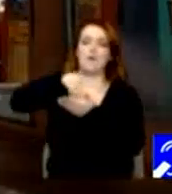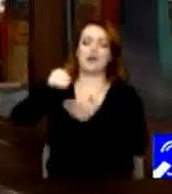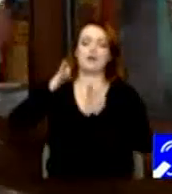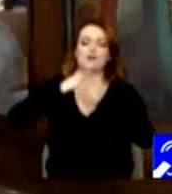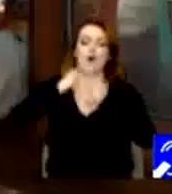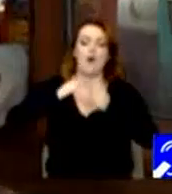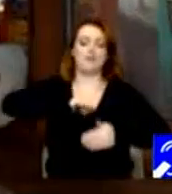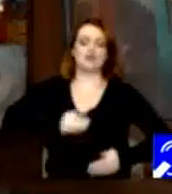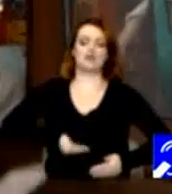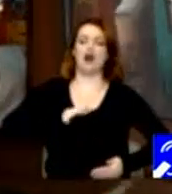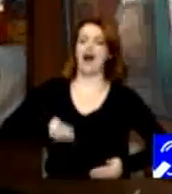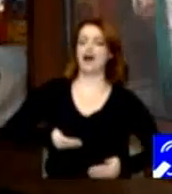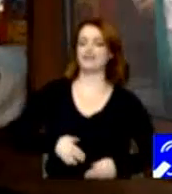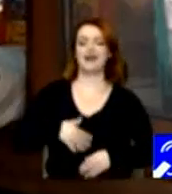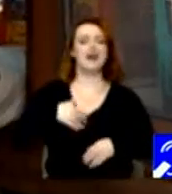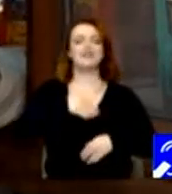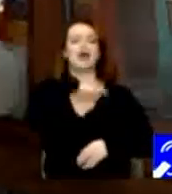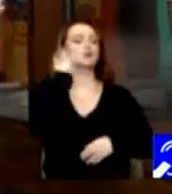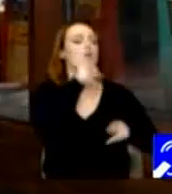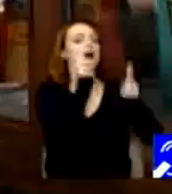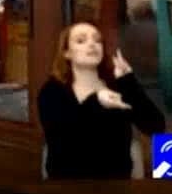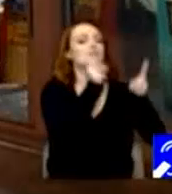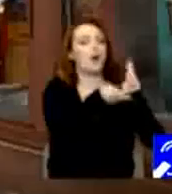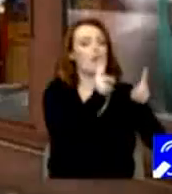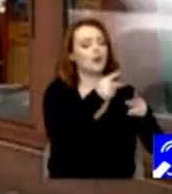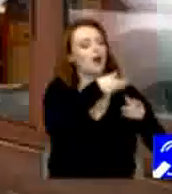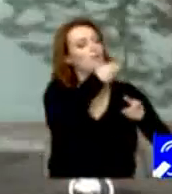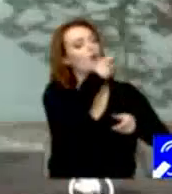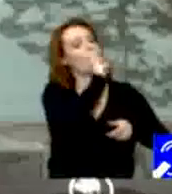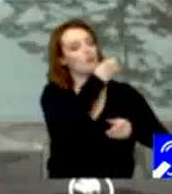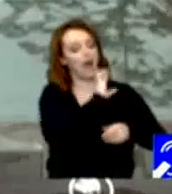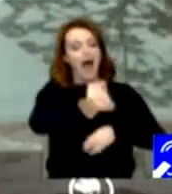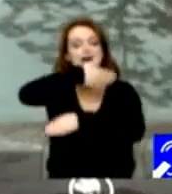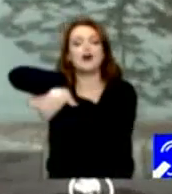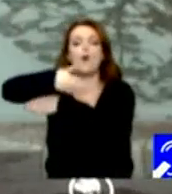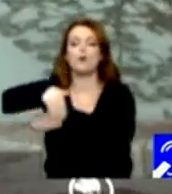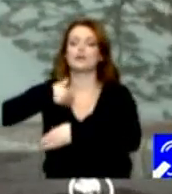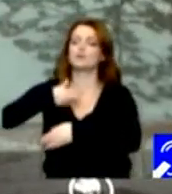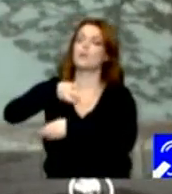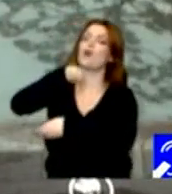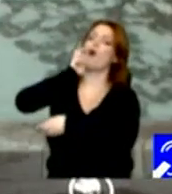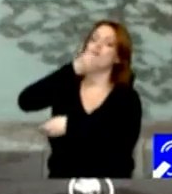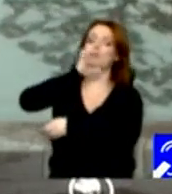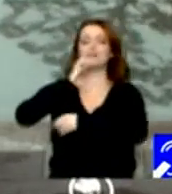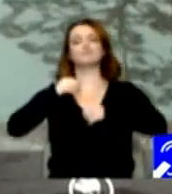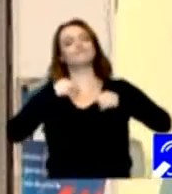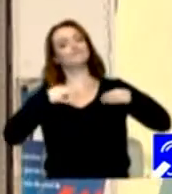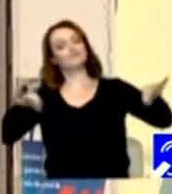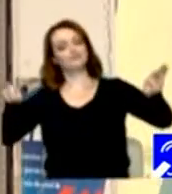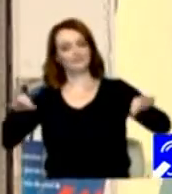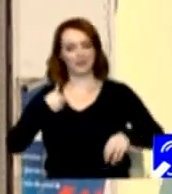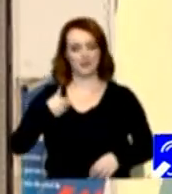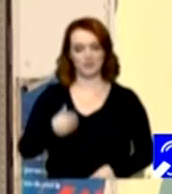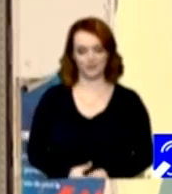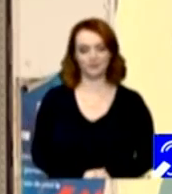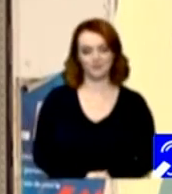aer așa să beau cafeaua nu la bucătărie la fereastră de afară la aer curat vărsătorii sunt cu duiumul Și din toate clasele sociale